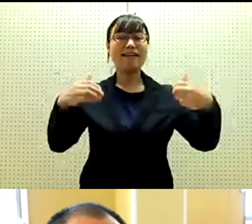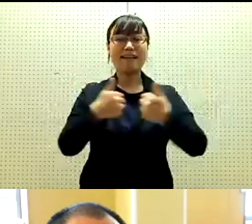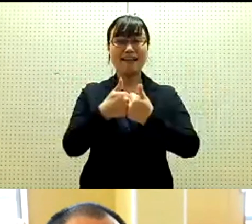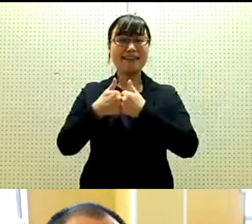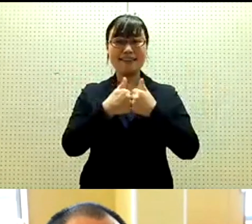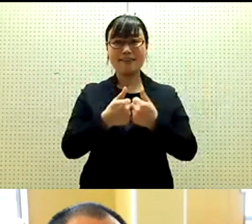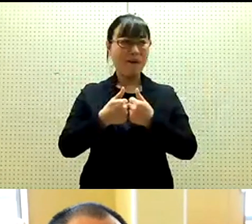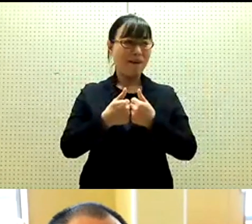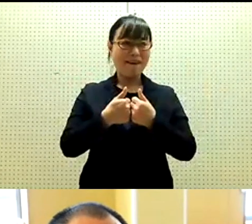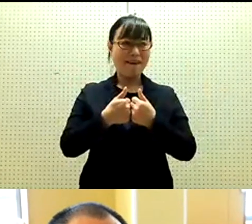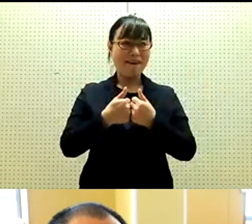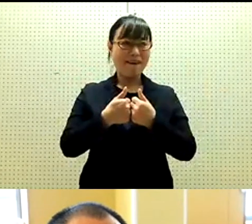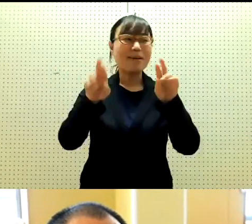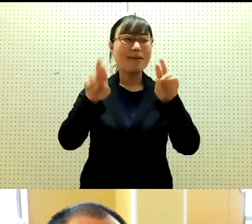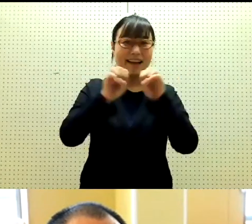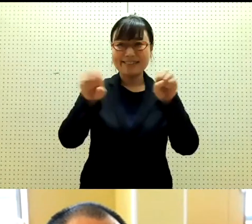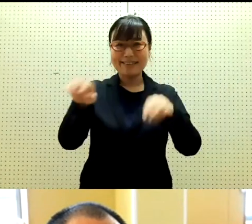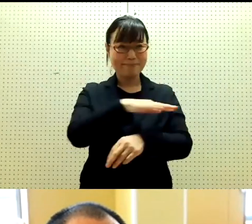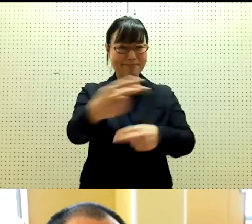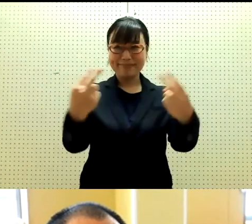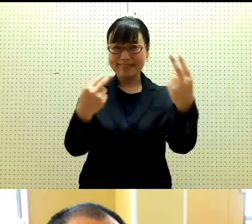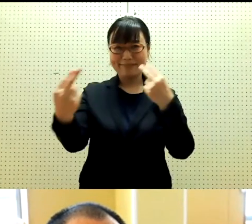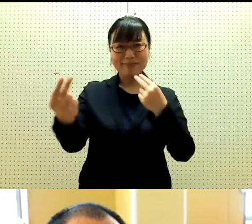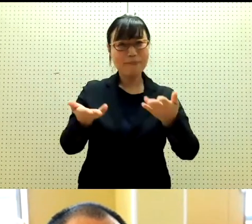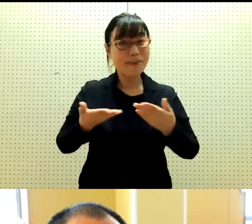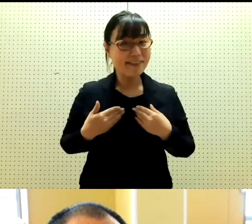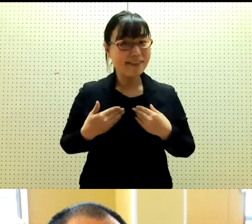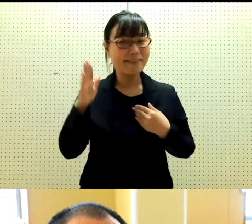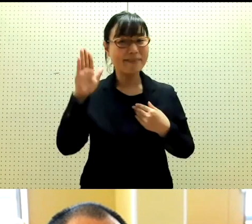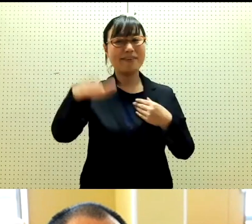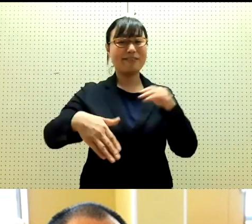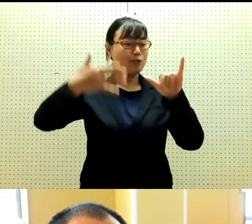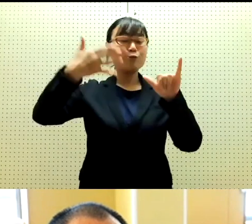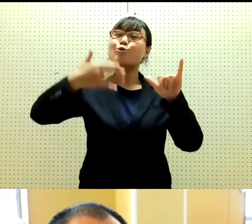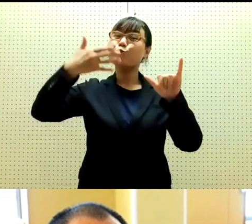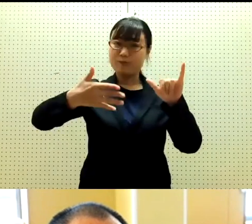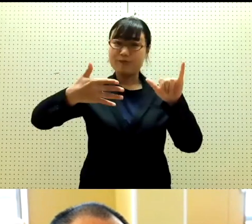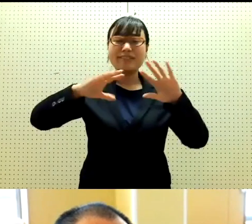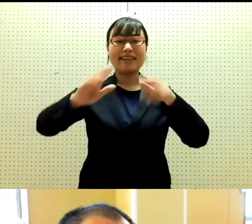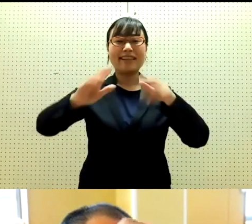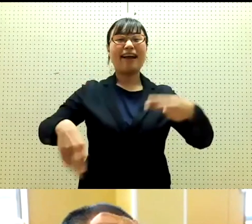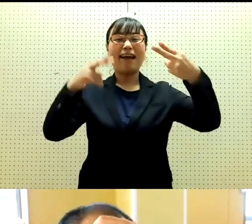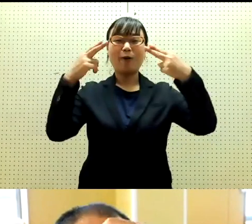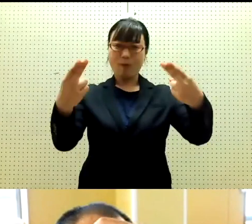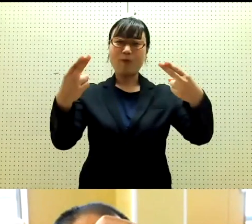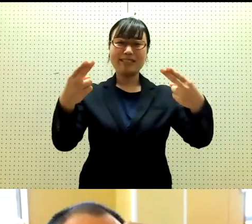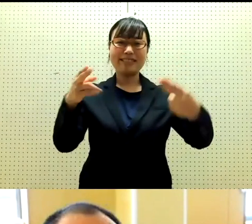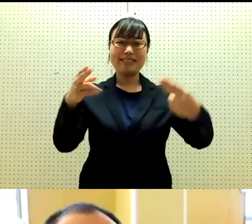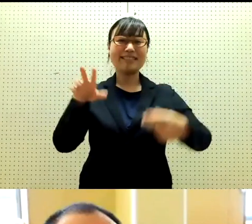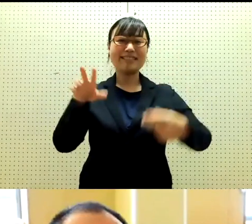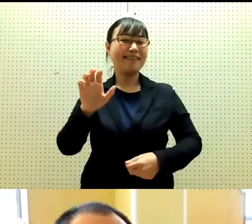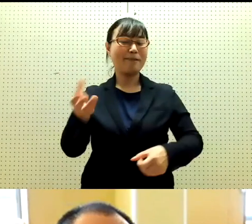様にご視聴いただき、後日 YouTube 世田谷公式チャンネルで配信を行う形で開催いたします